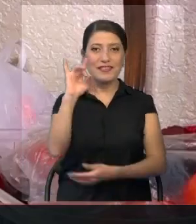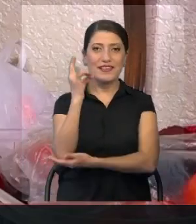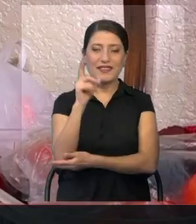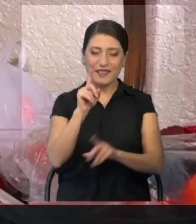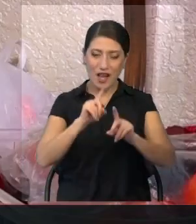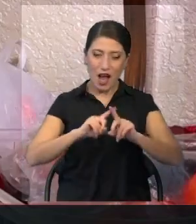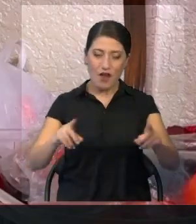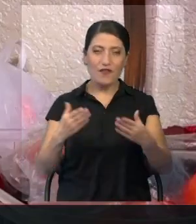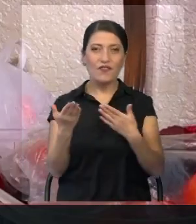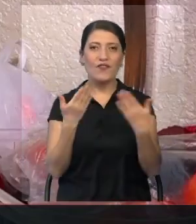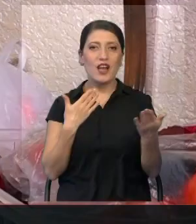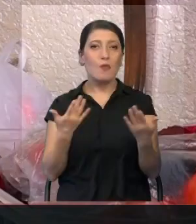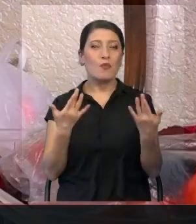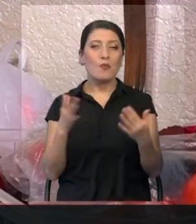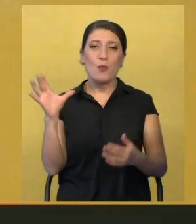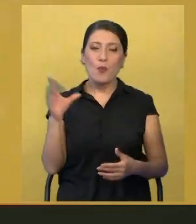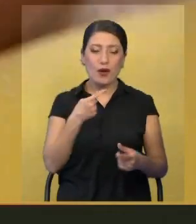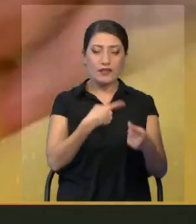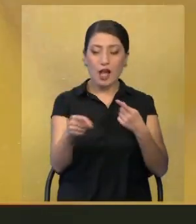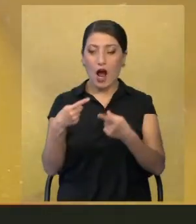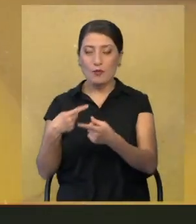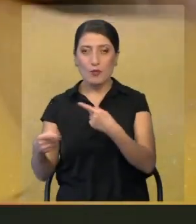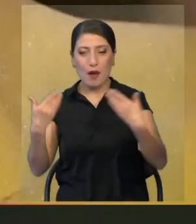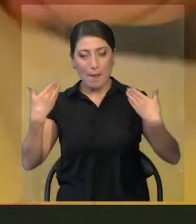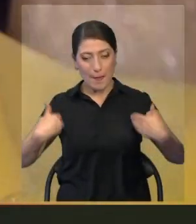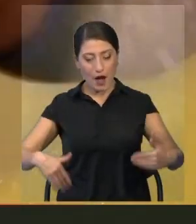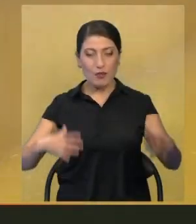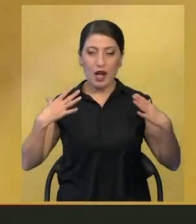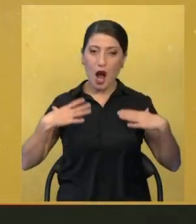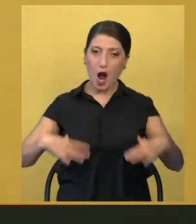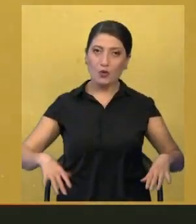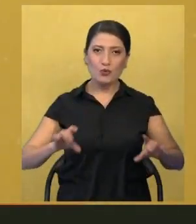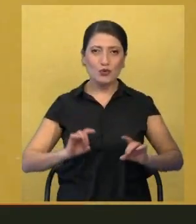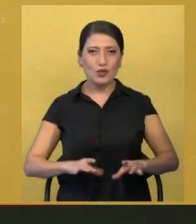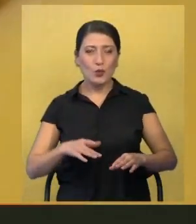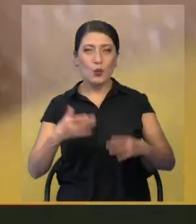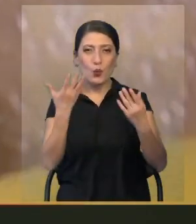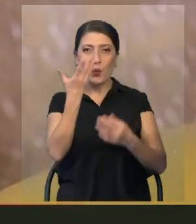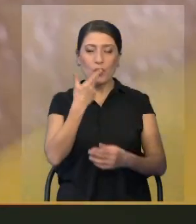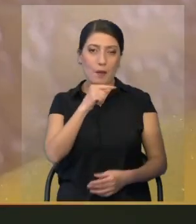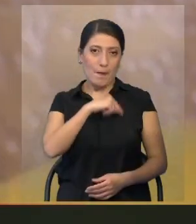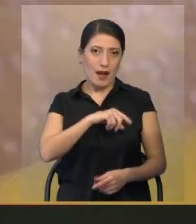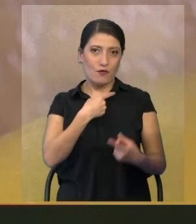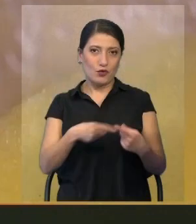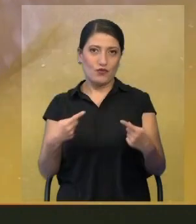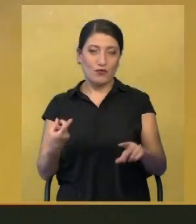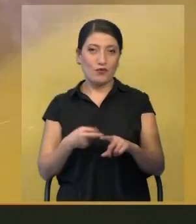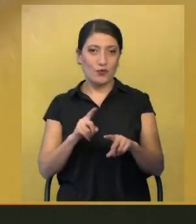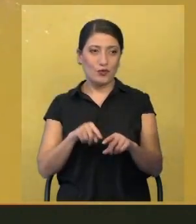առանձնահատուկ վերաբերմունք է պահանջում, բոլորն իրարից տարբերվում են մարմնի ու հագուստի գույներով, նույնիսկ բնավորությամբ։